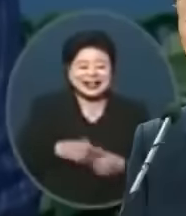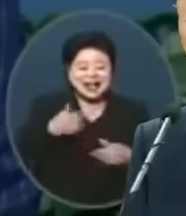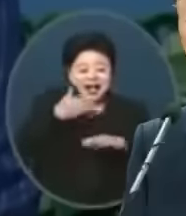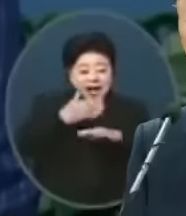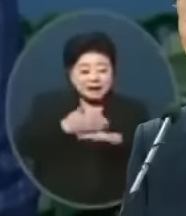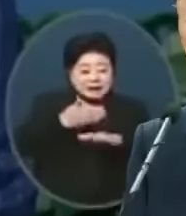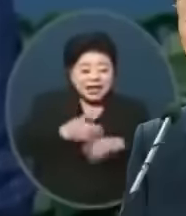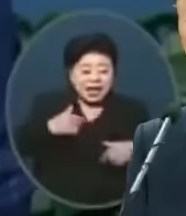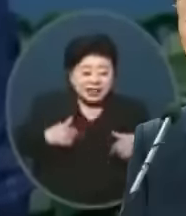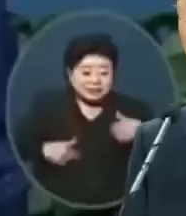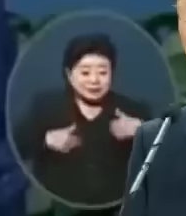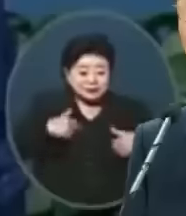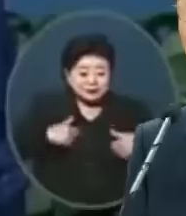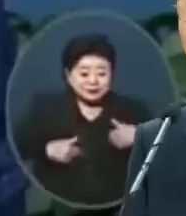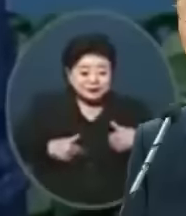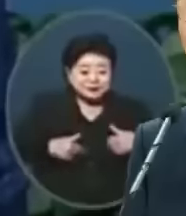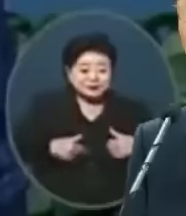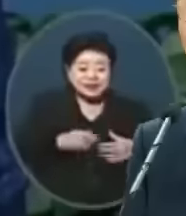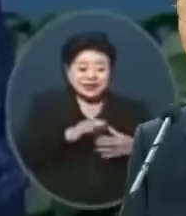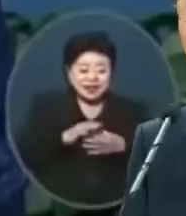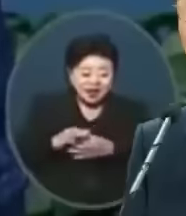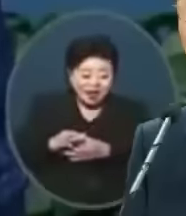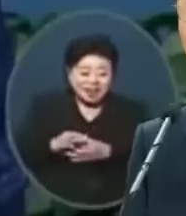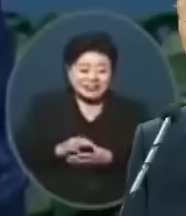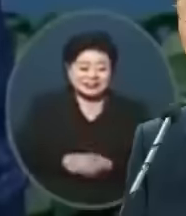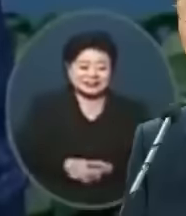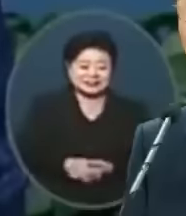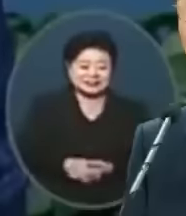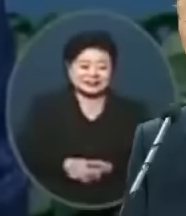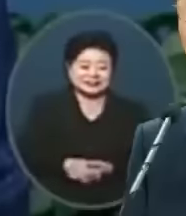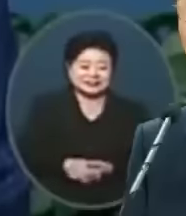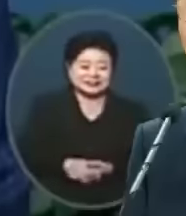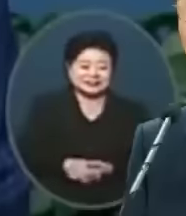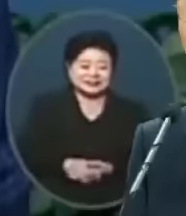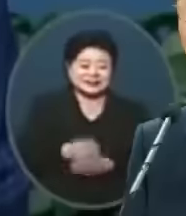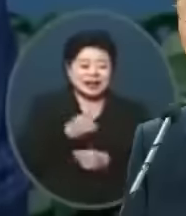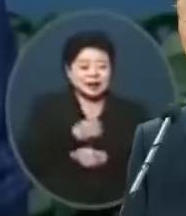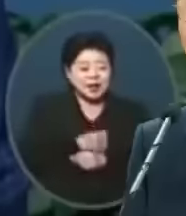감사와 기쁨을 연결시켜서 늘 하면